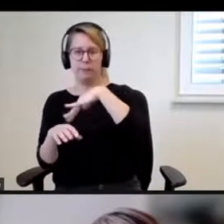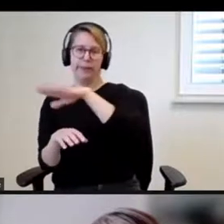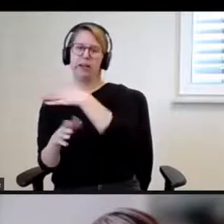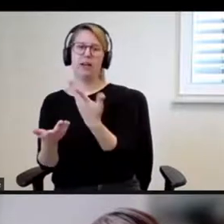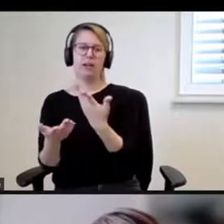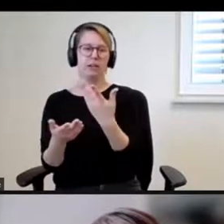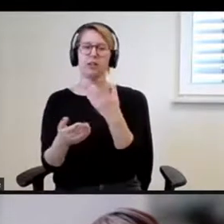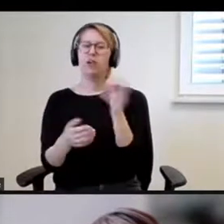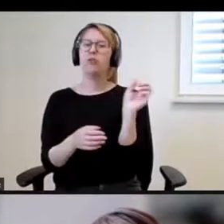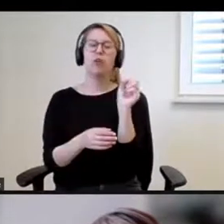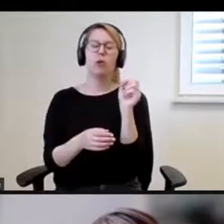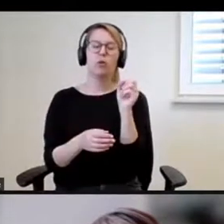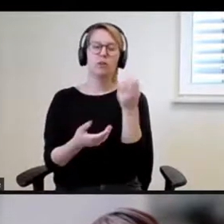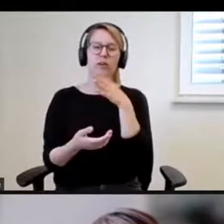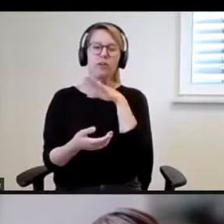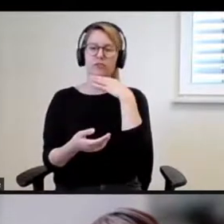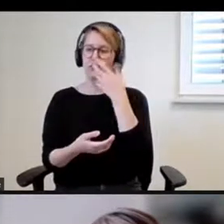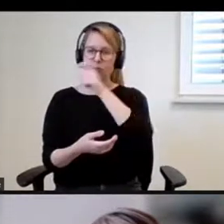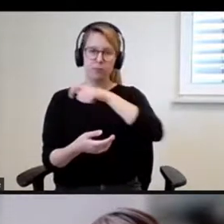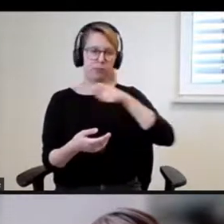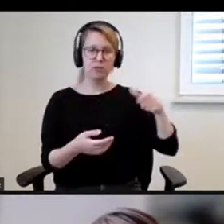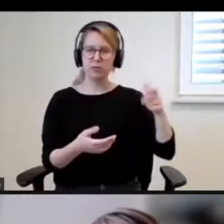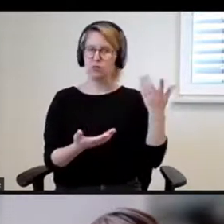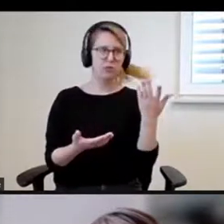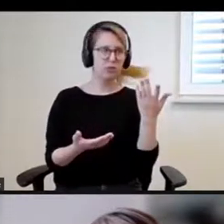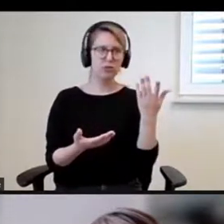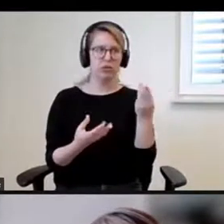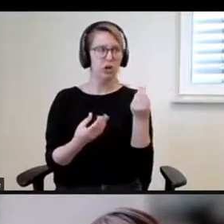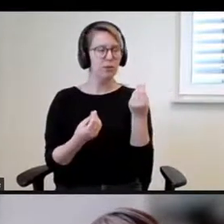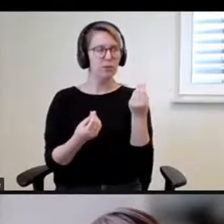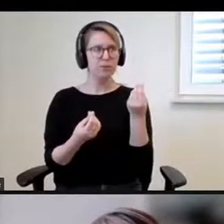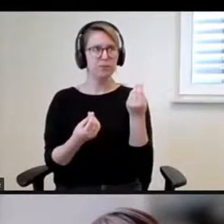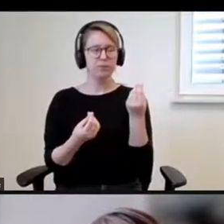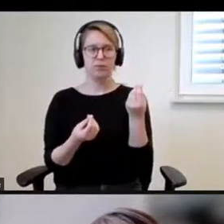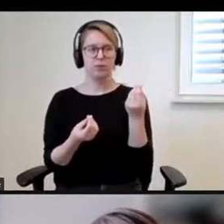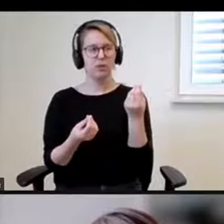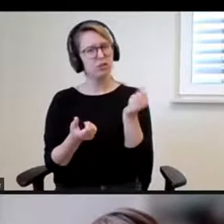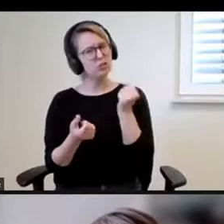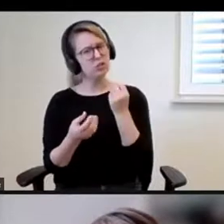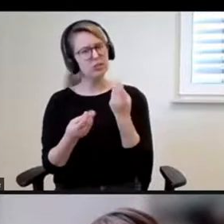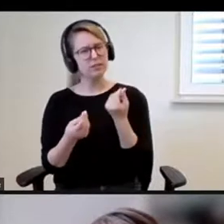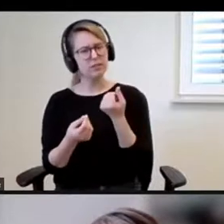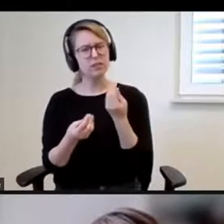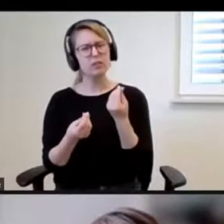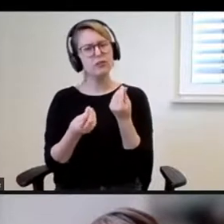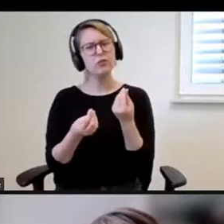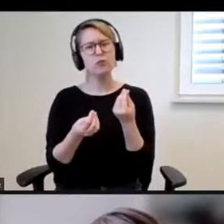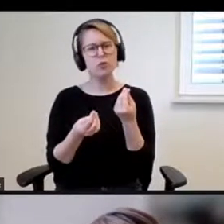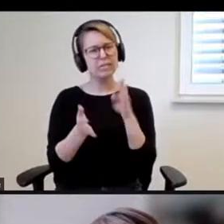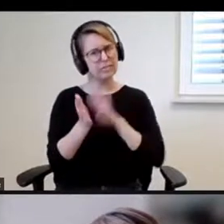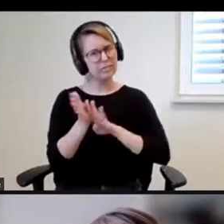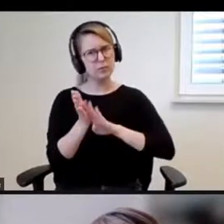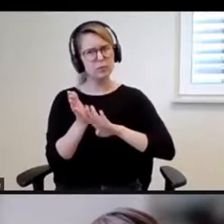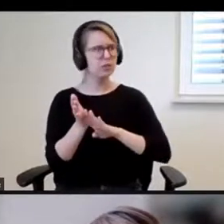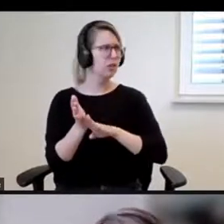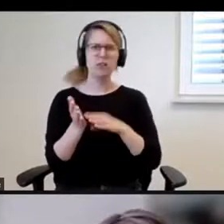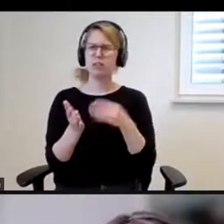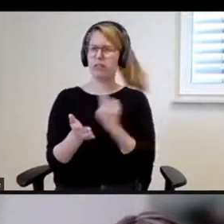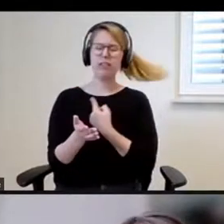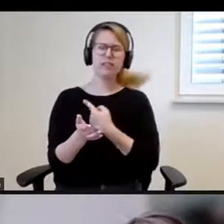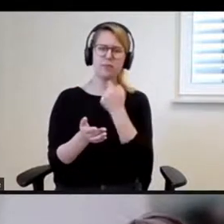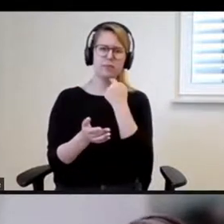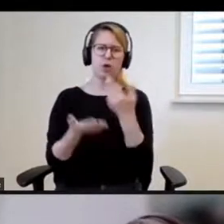an Situationen kennt, wo er sich diskriminiert fühlt, wo er sieht, dass das ist nicht gerecht, wo